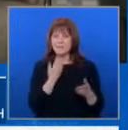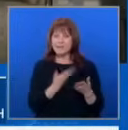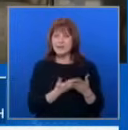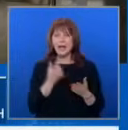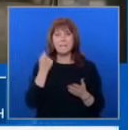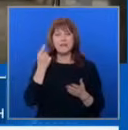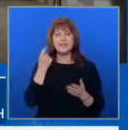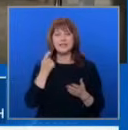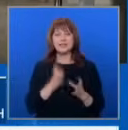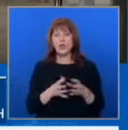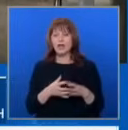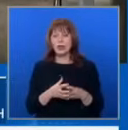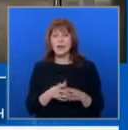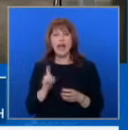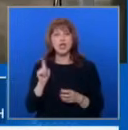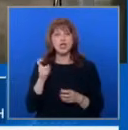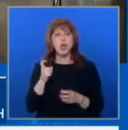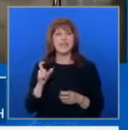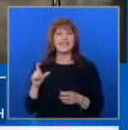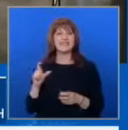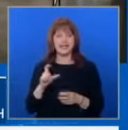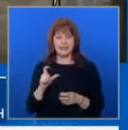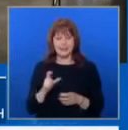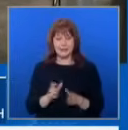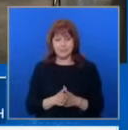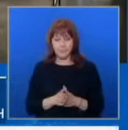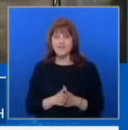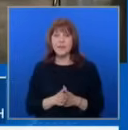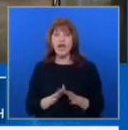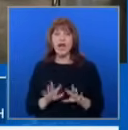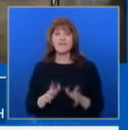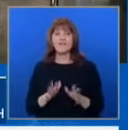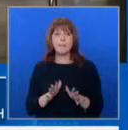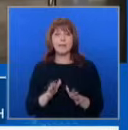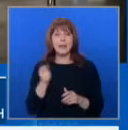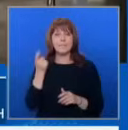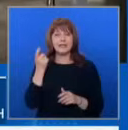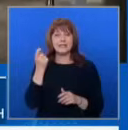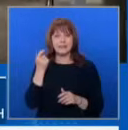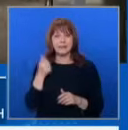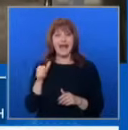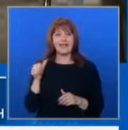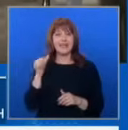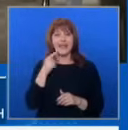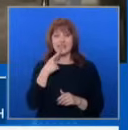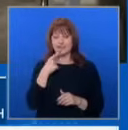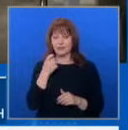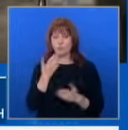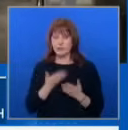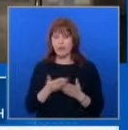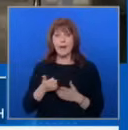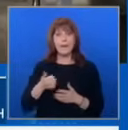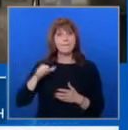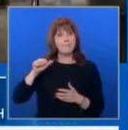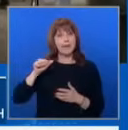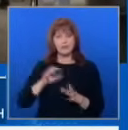председател на парламентарната група да стане Георги Свиленски. Също така временният председател на БСП Атанас Зафиров обяви, че партията е готова